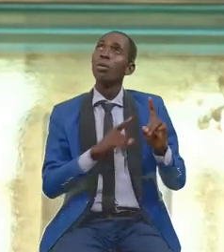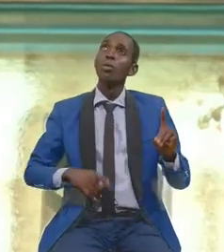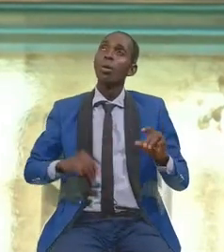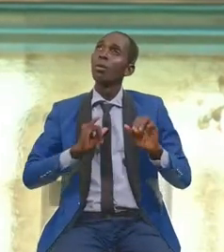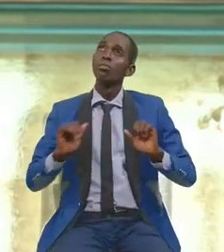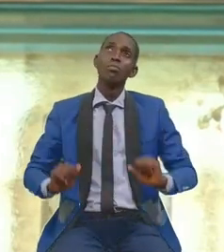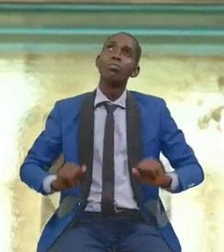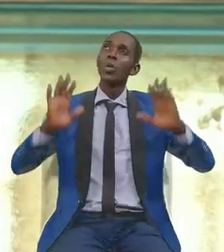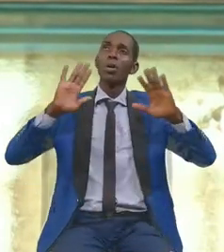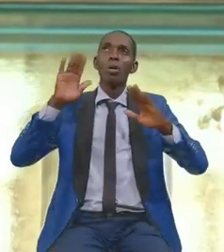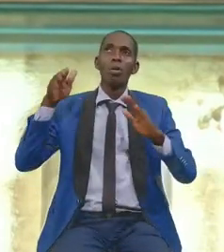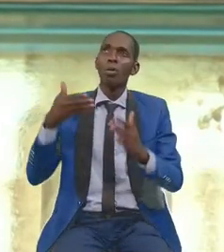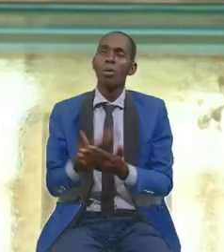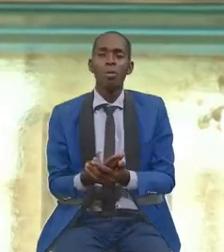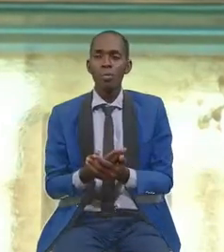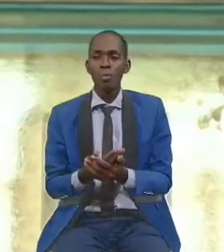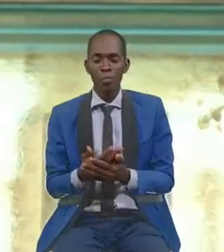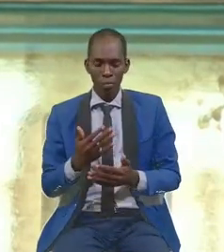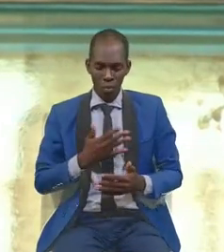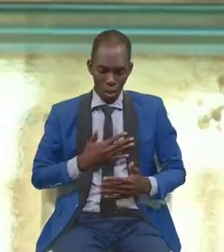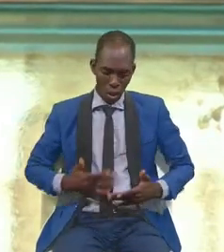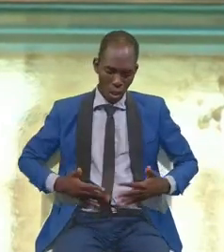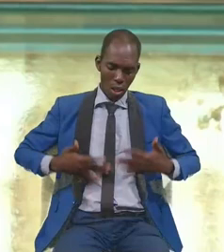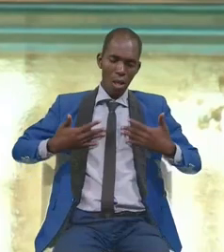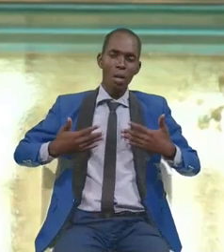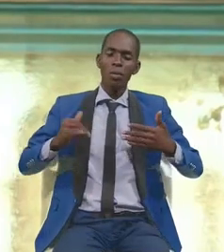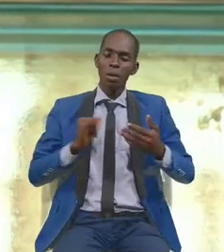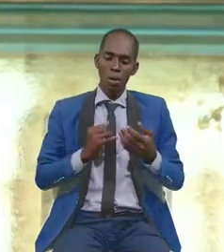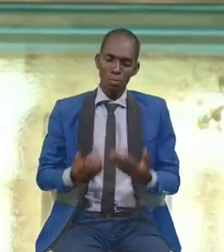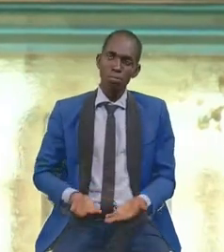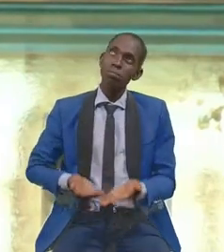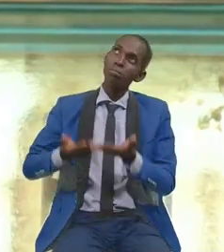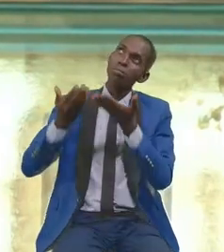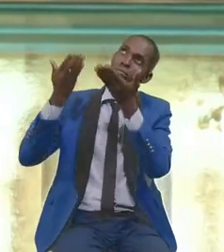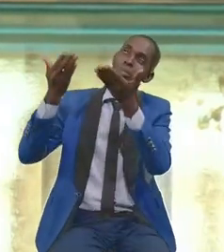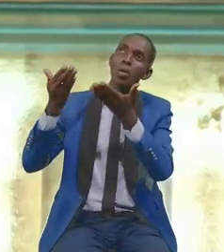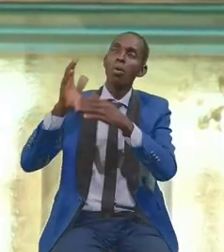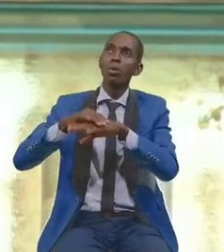tout. Ma vie est sur l'autel pour Christ.